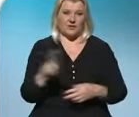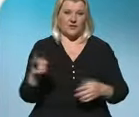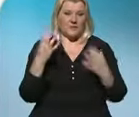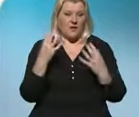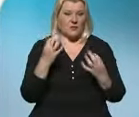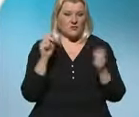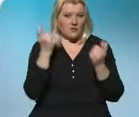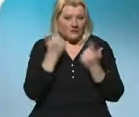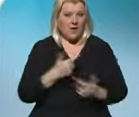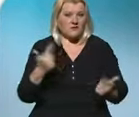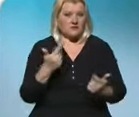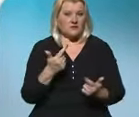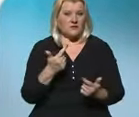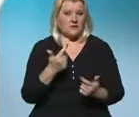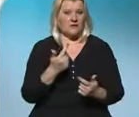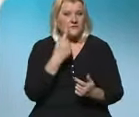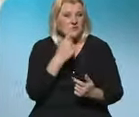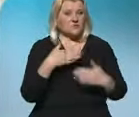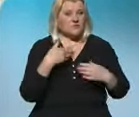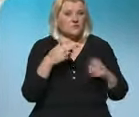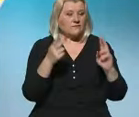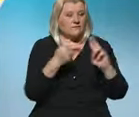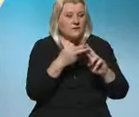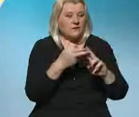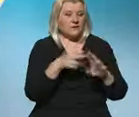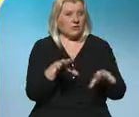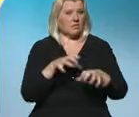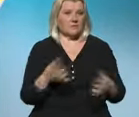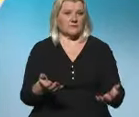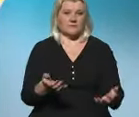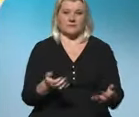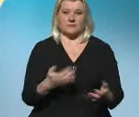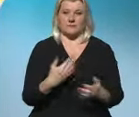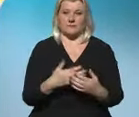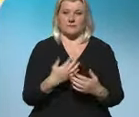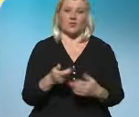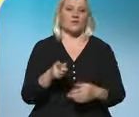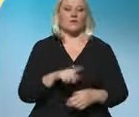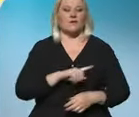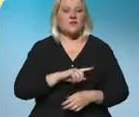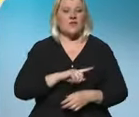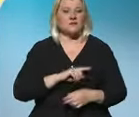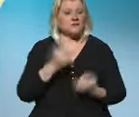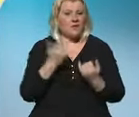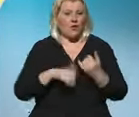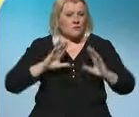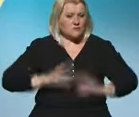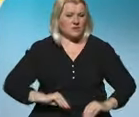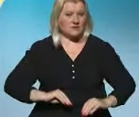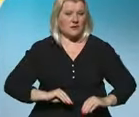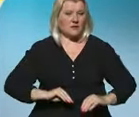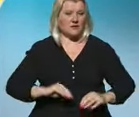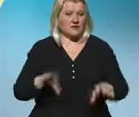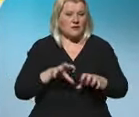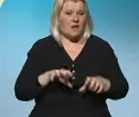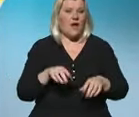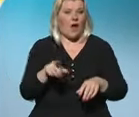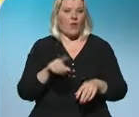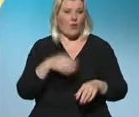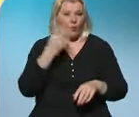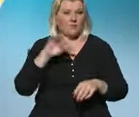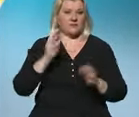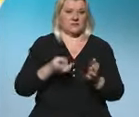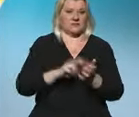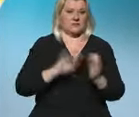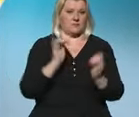jenom třeba koukají a nic neřeknou. No. To je zvláštní, že tenhle ten stres nedokážete teda nějak potlačit, ale přitom vystupujete před tolika lidmi už